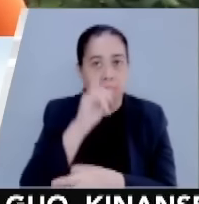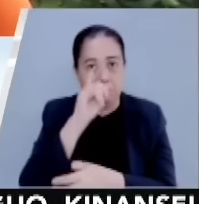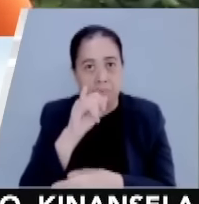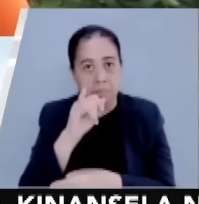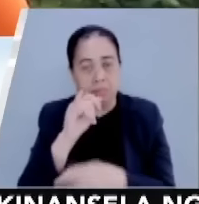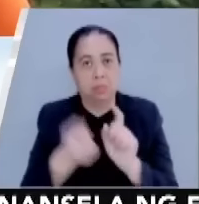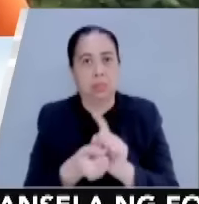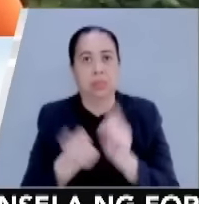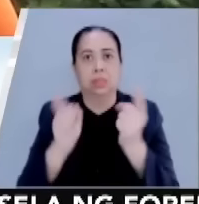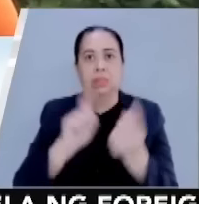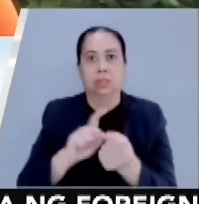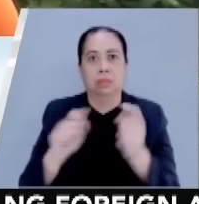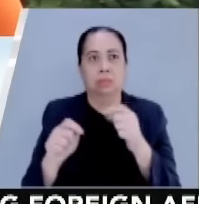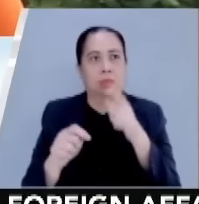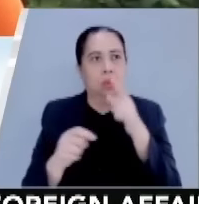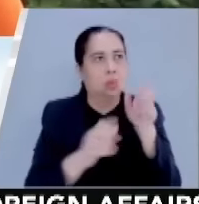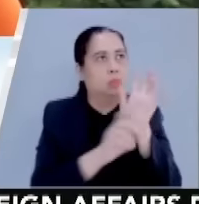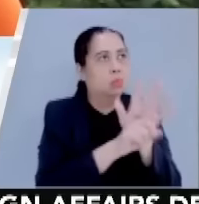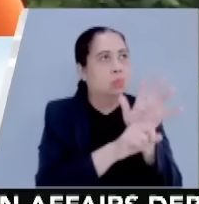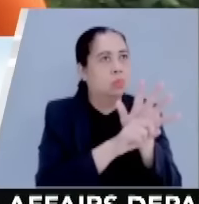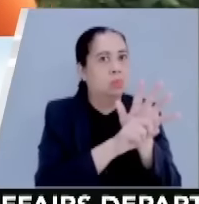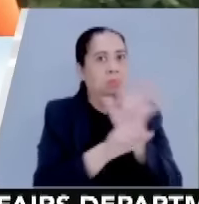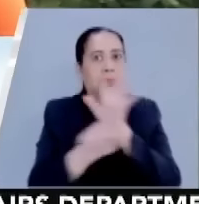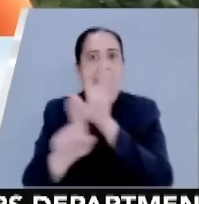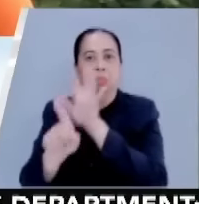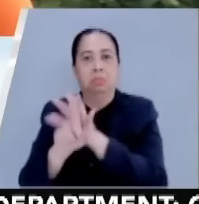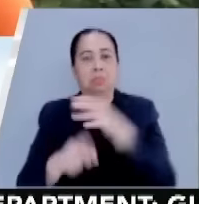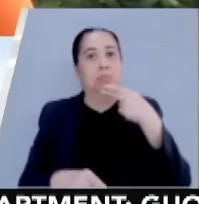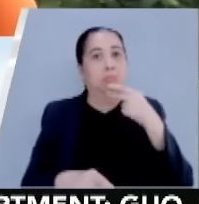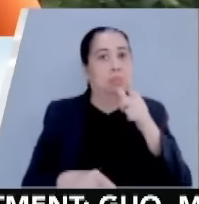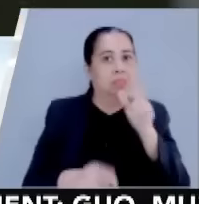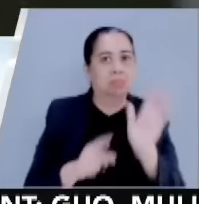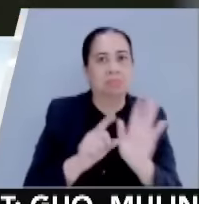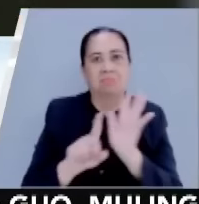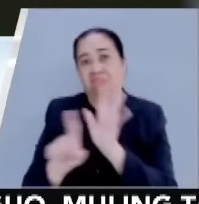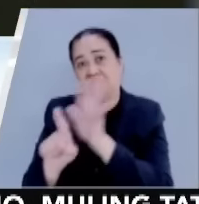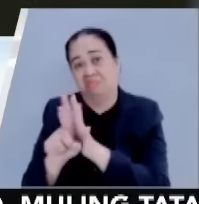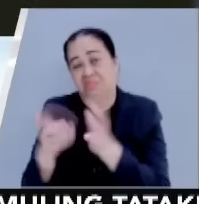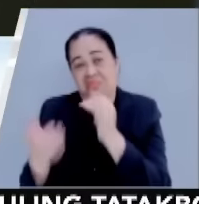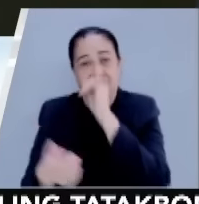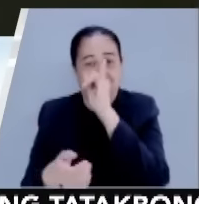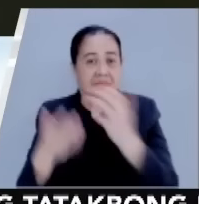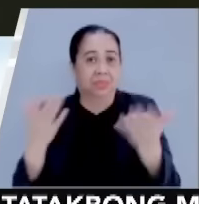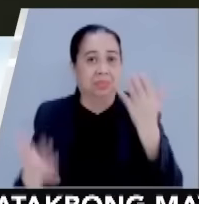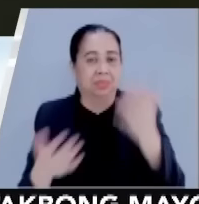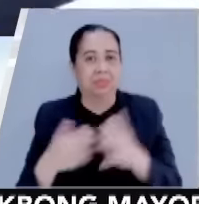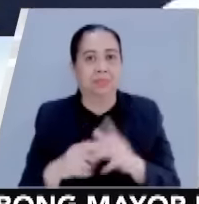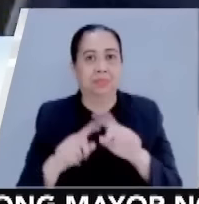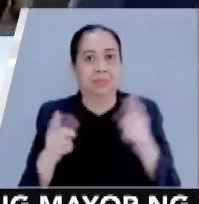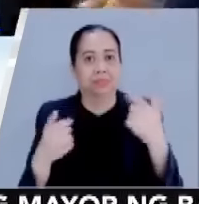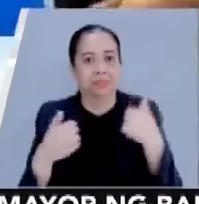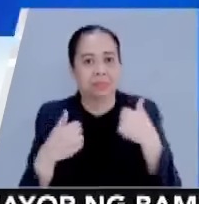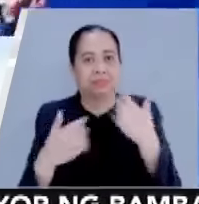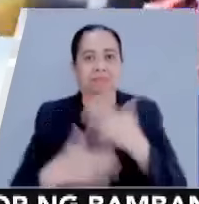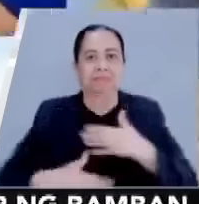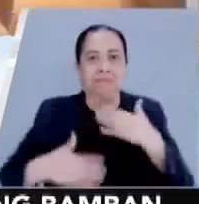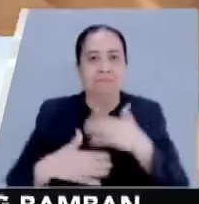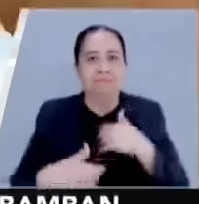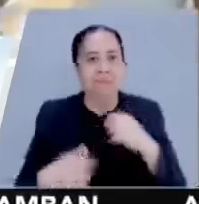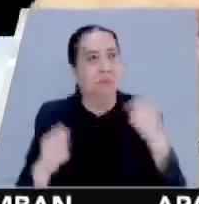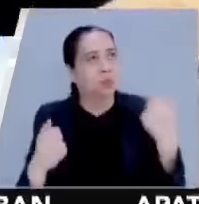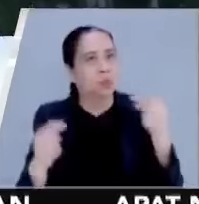yung allegiance ng mga tao from Honey, babalik kay Isko Moreno. Pero habang naaaliw tayo sa makulay nilang